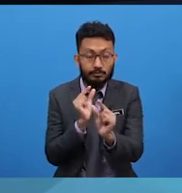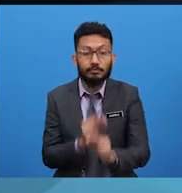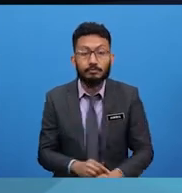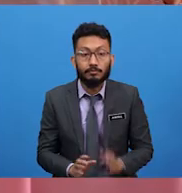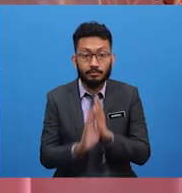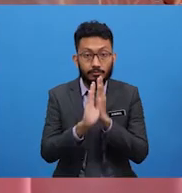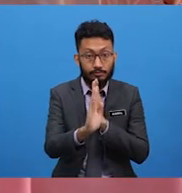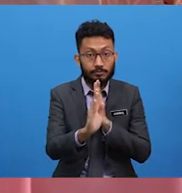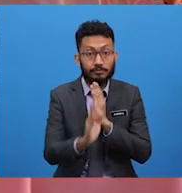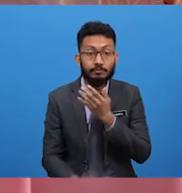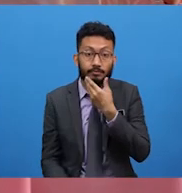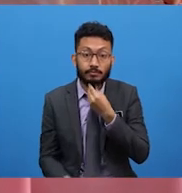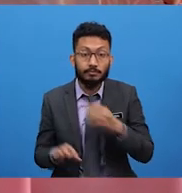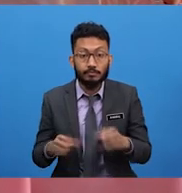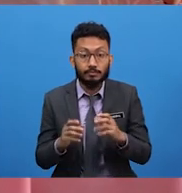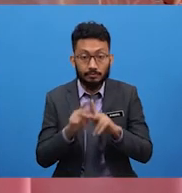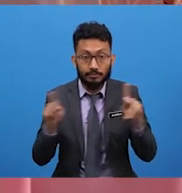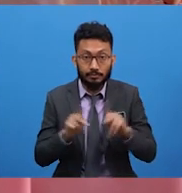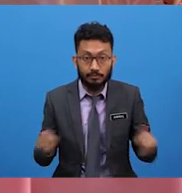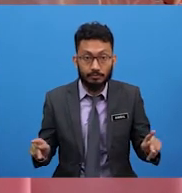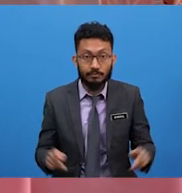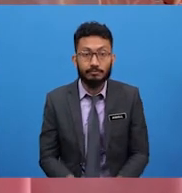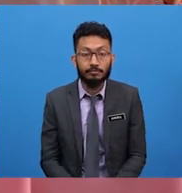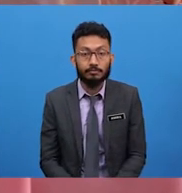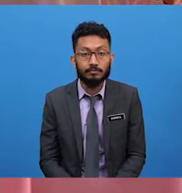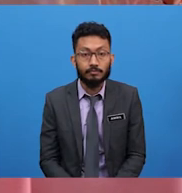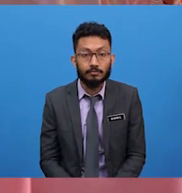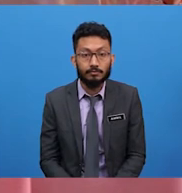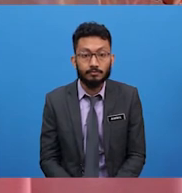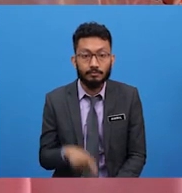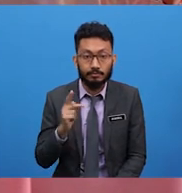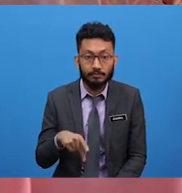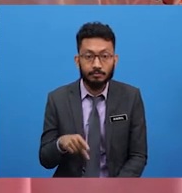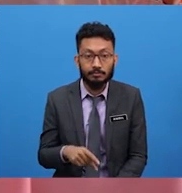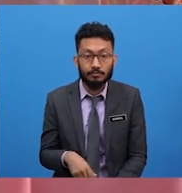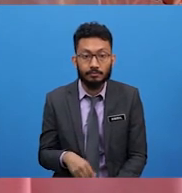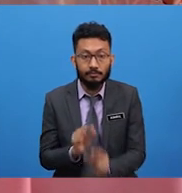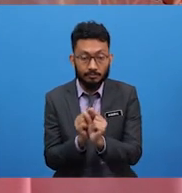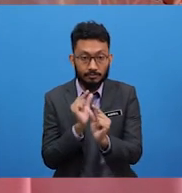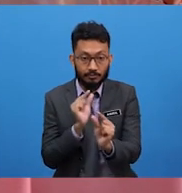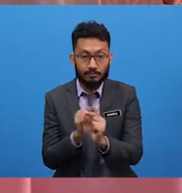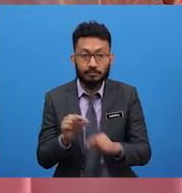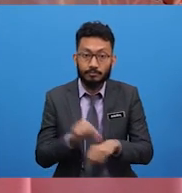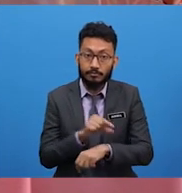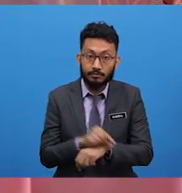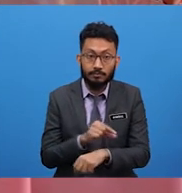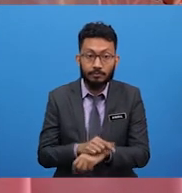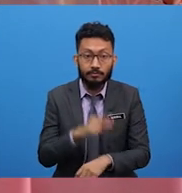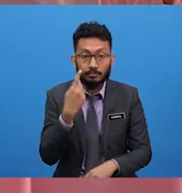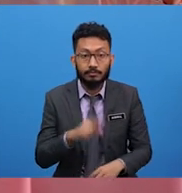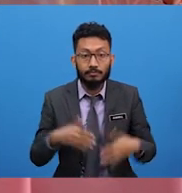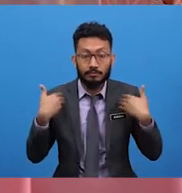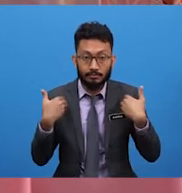pola. Ingin cikgu ingatkan murid-murid, pastikan pembaris yang digunakan